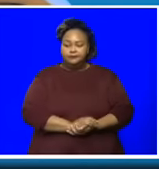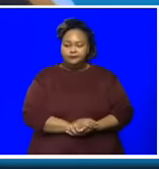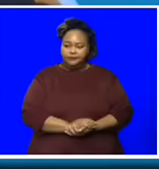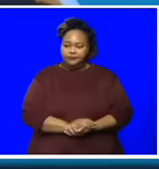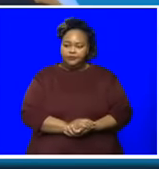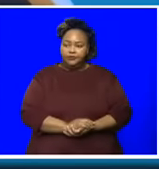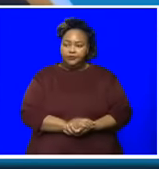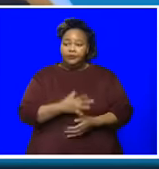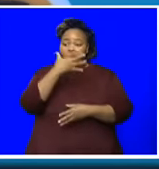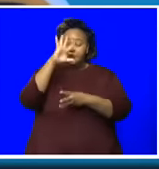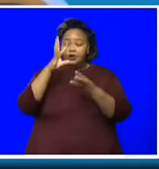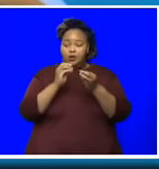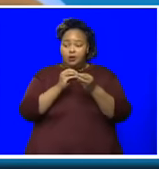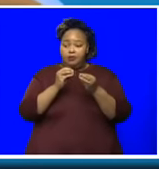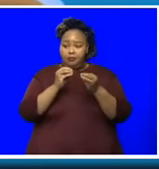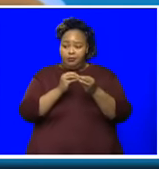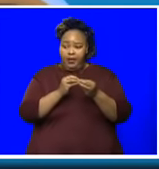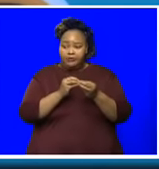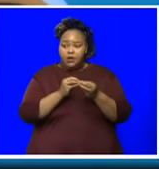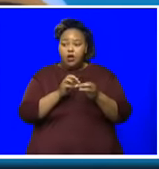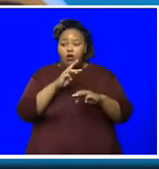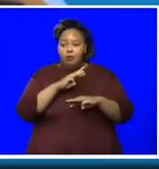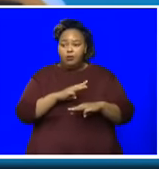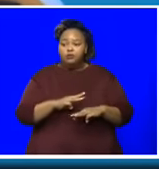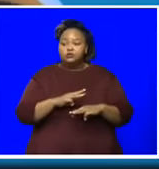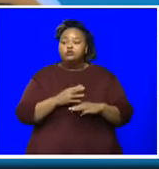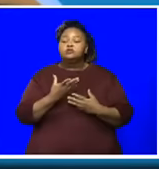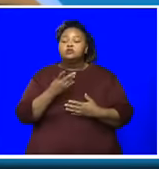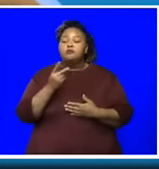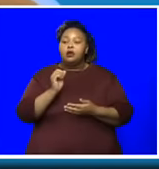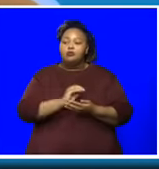sponsoring up to 1.4 million emalangeni